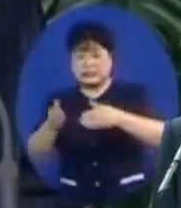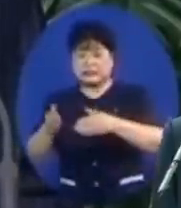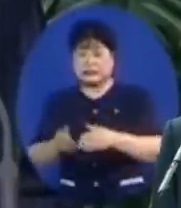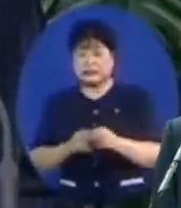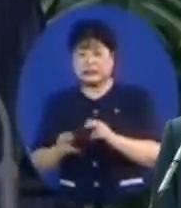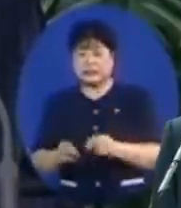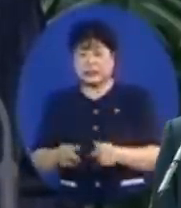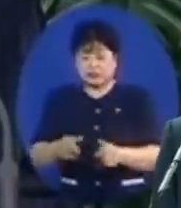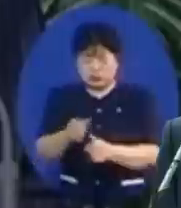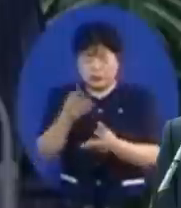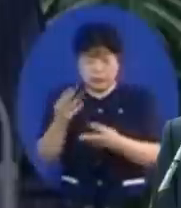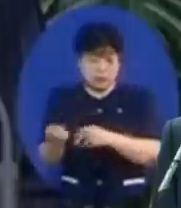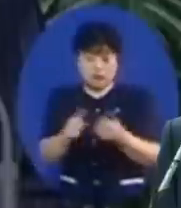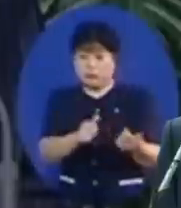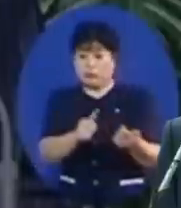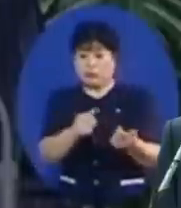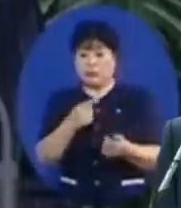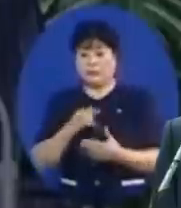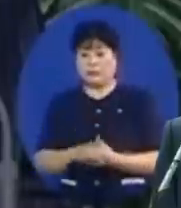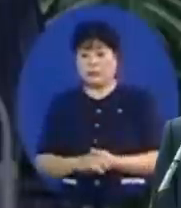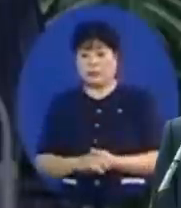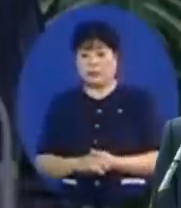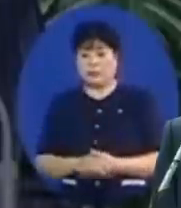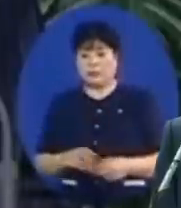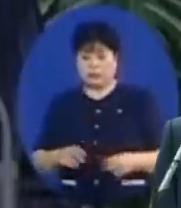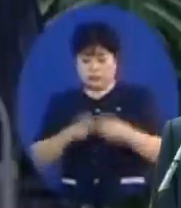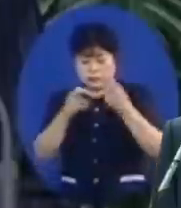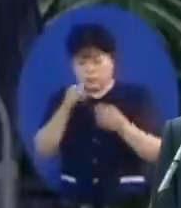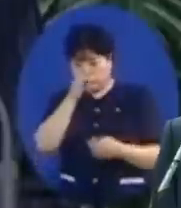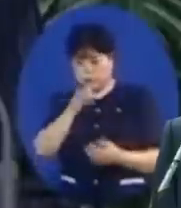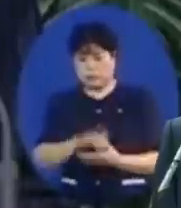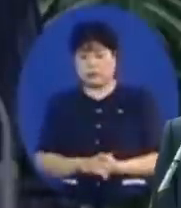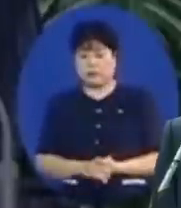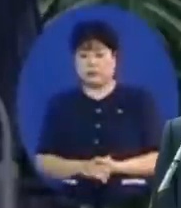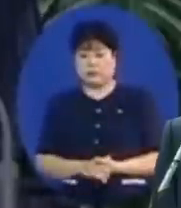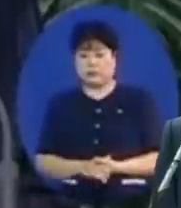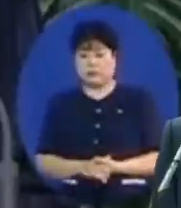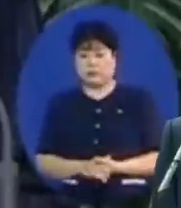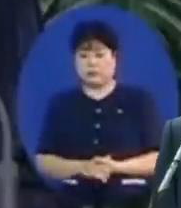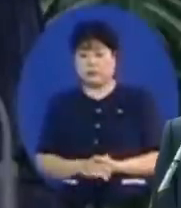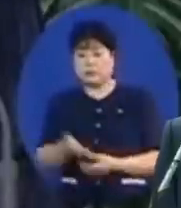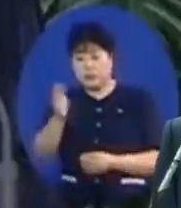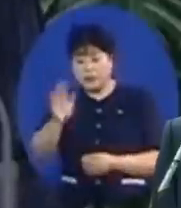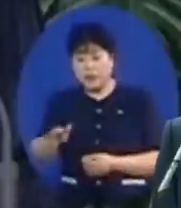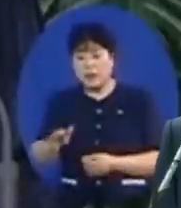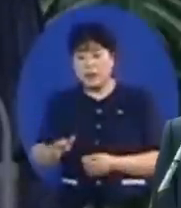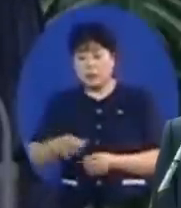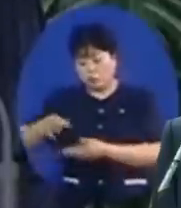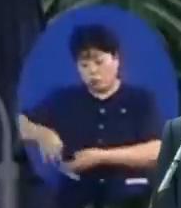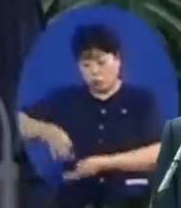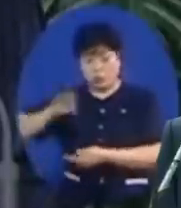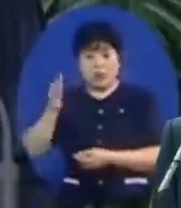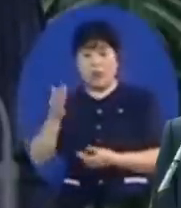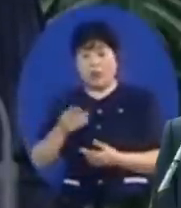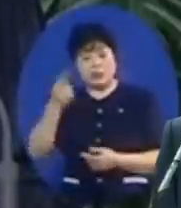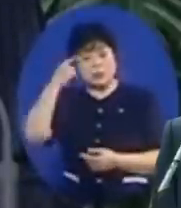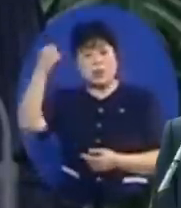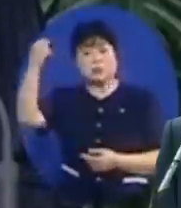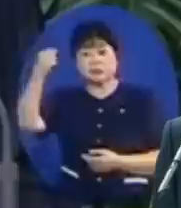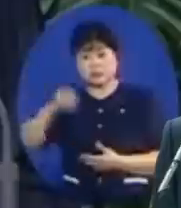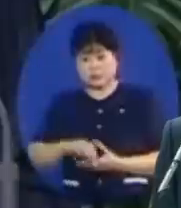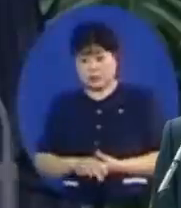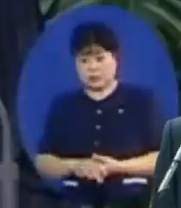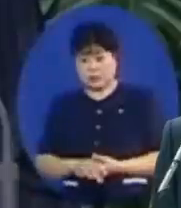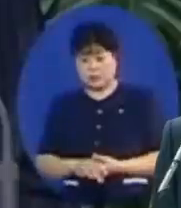기차에 치여서 몇 사람이 죽었습니다. 사고도 많이 났습니다. 그러나 내가 돈만 벌면 되지 않습니까? 그 돈